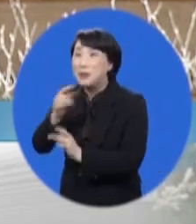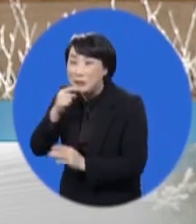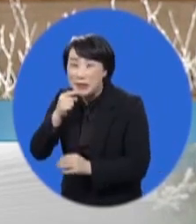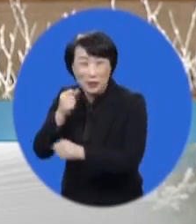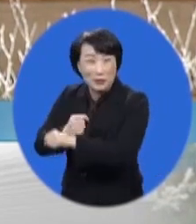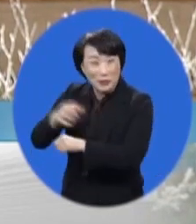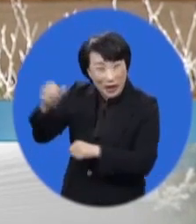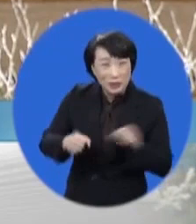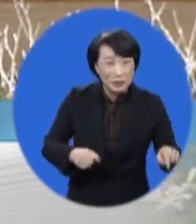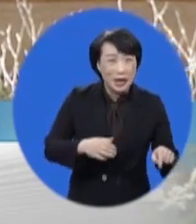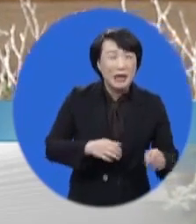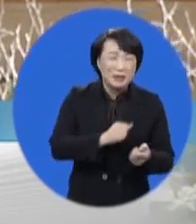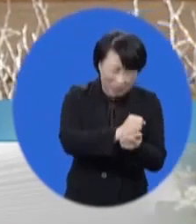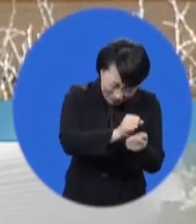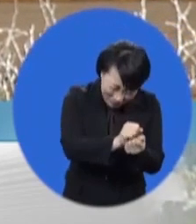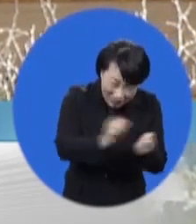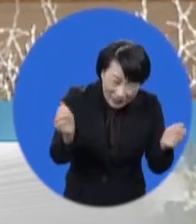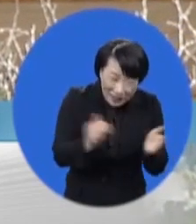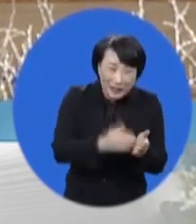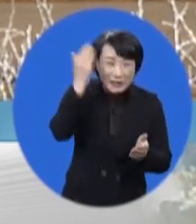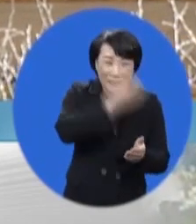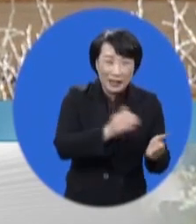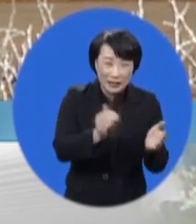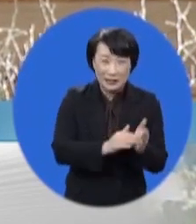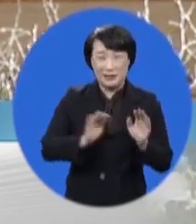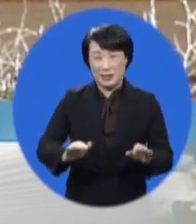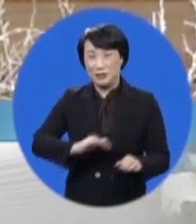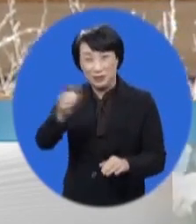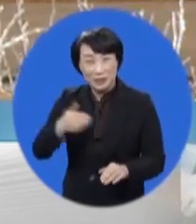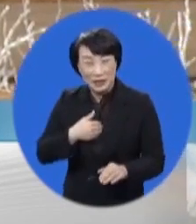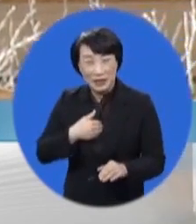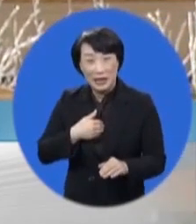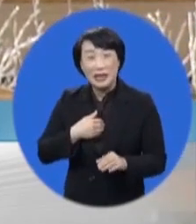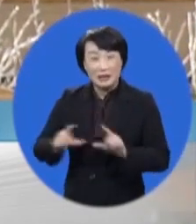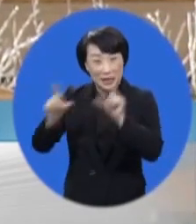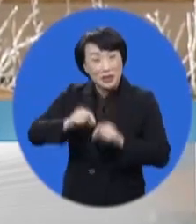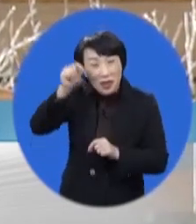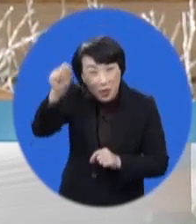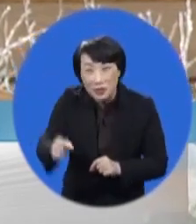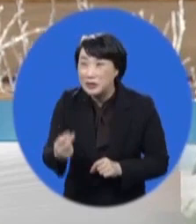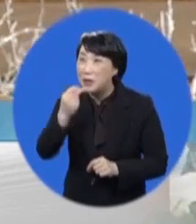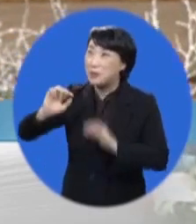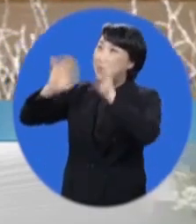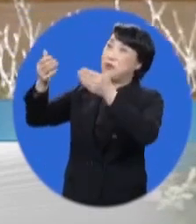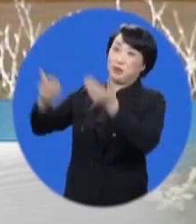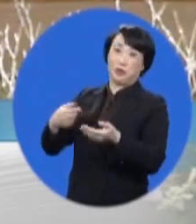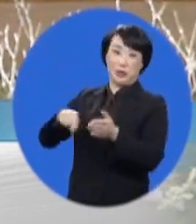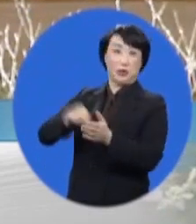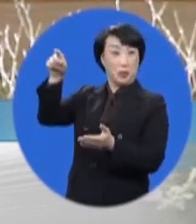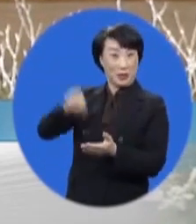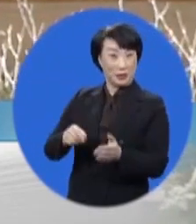피의 공로로 지워 없애버리고 우리에게 영원히 사는 생명과 천국을 주러